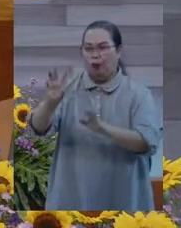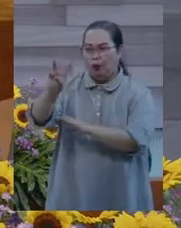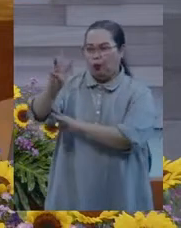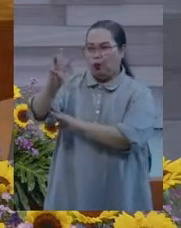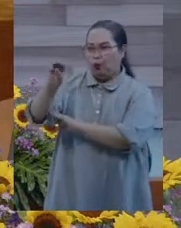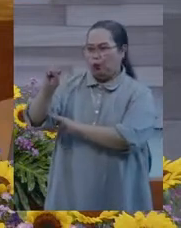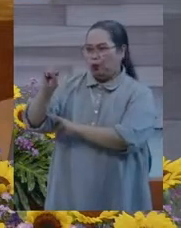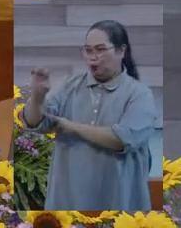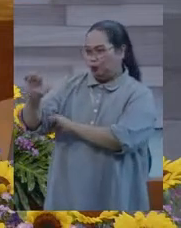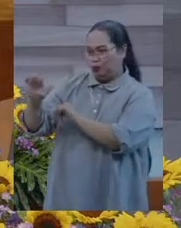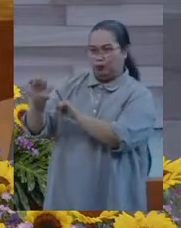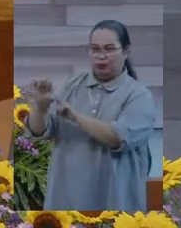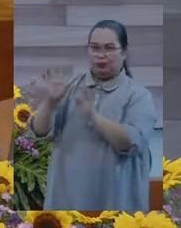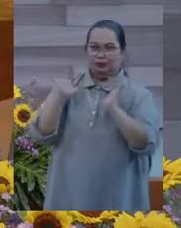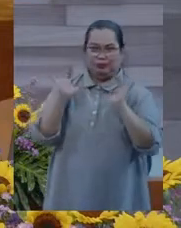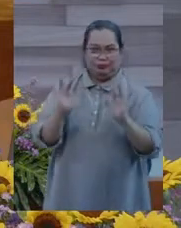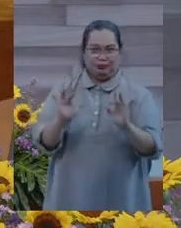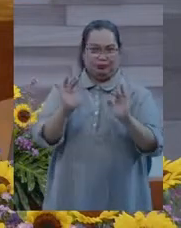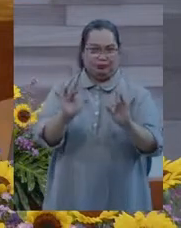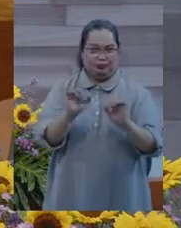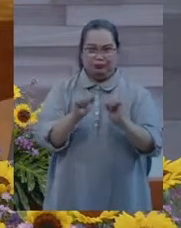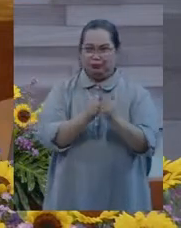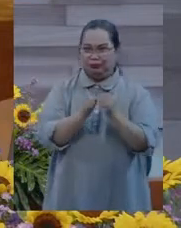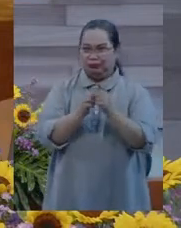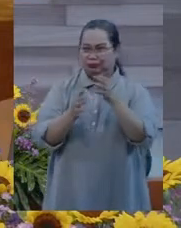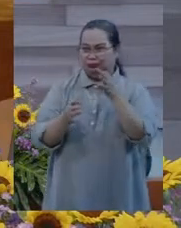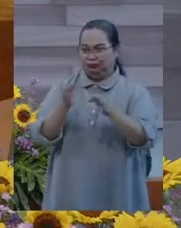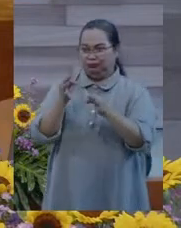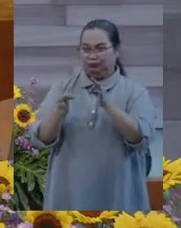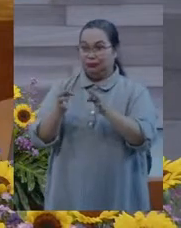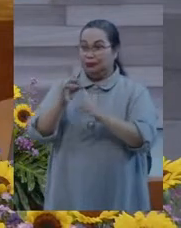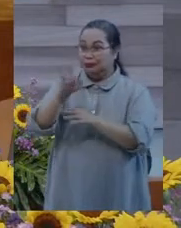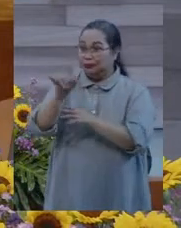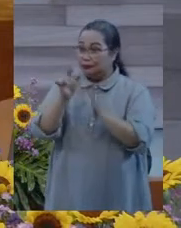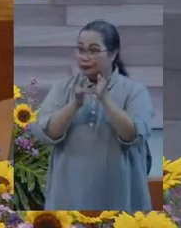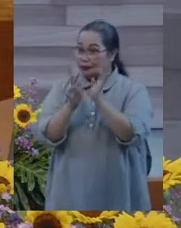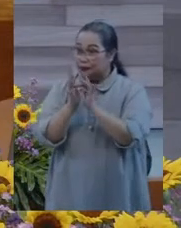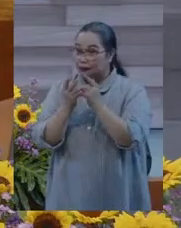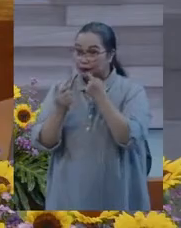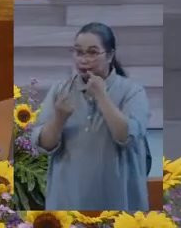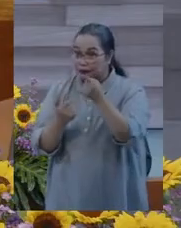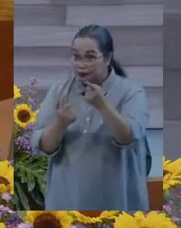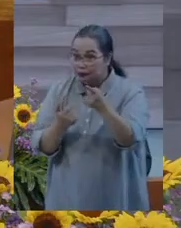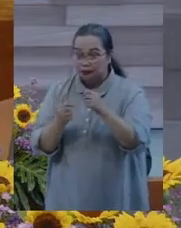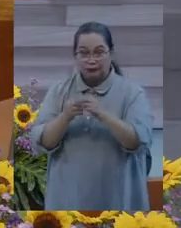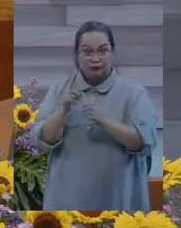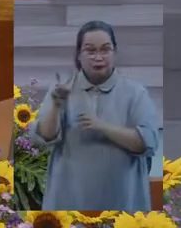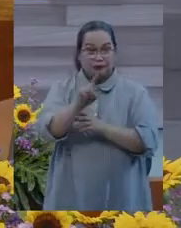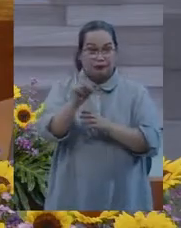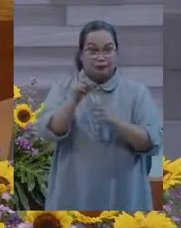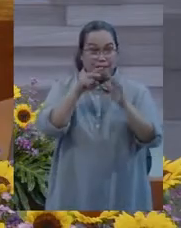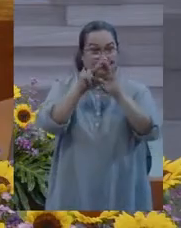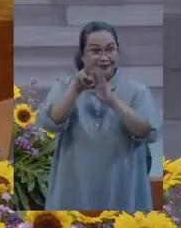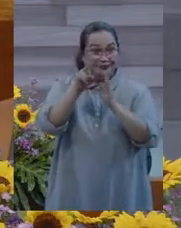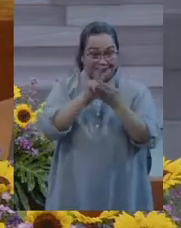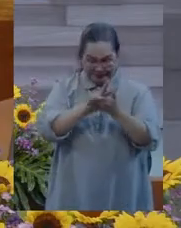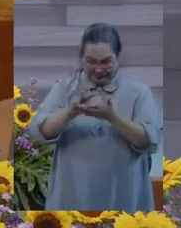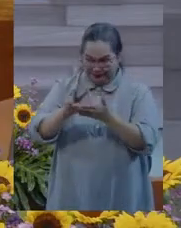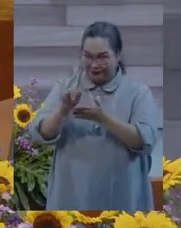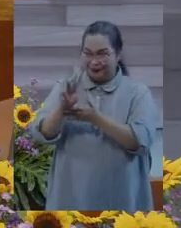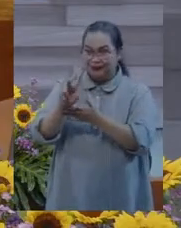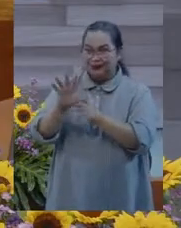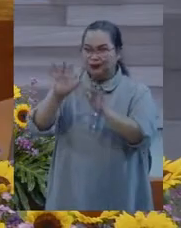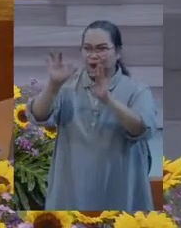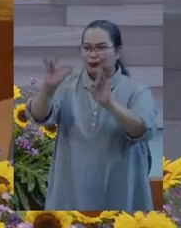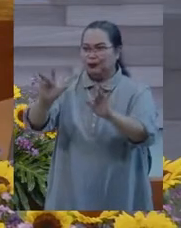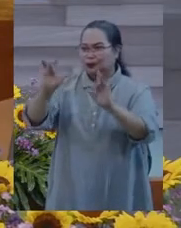deklarasyon ng paghuhukom. Sabi ni Jesus sa mga scribes and Pharisees, verse 13, "But